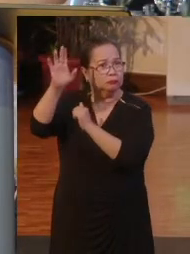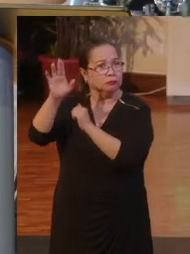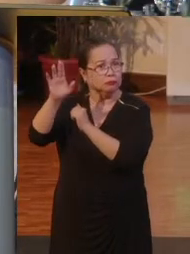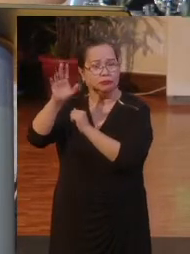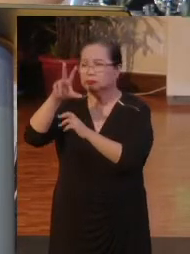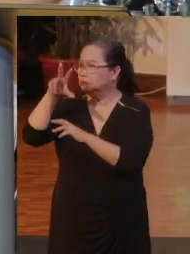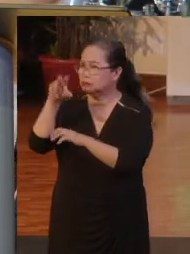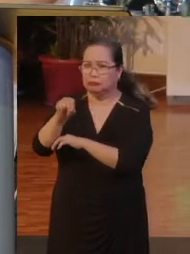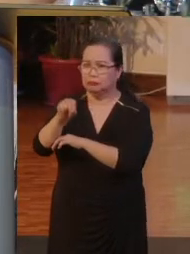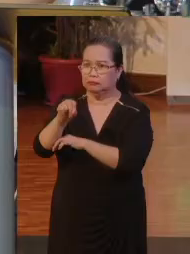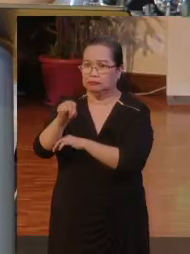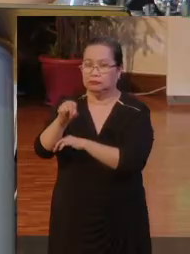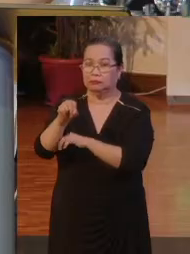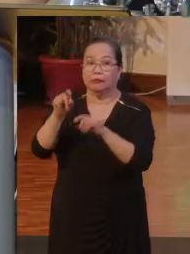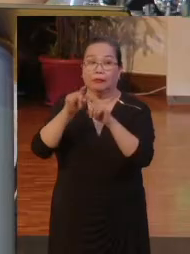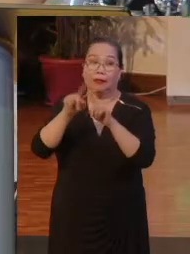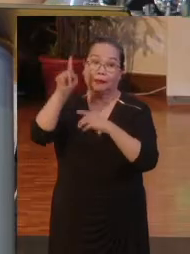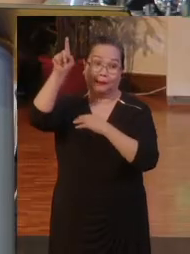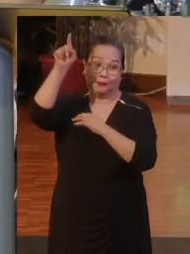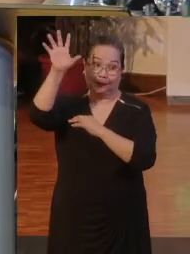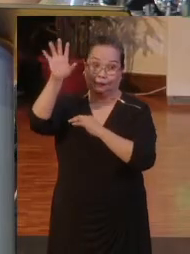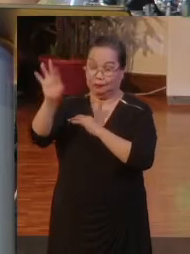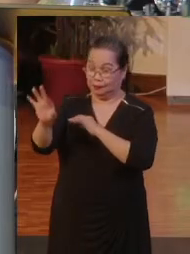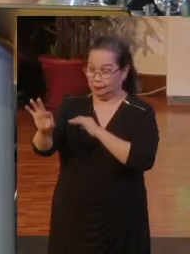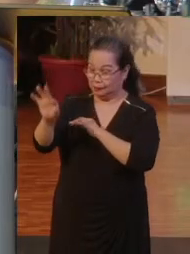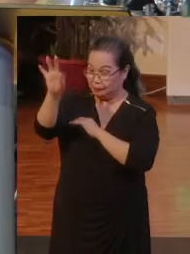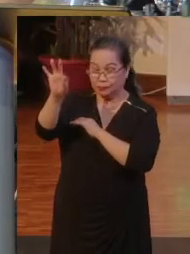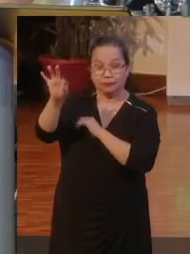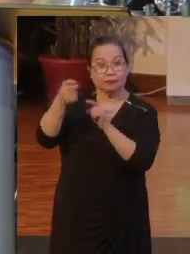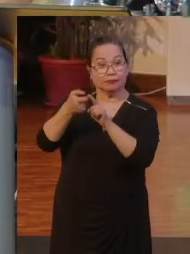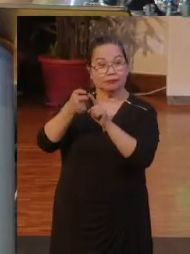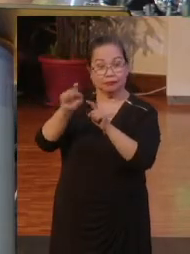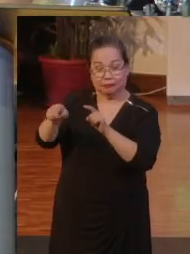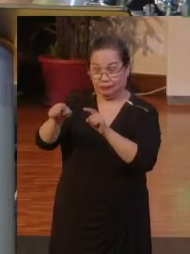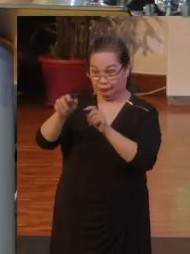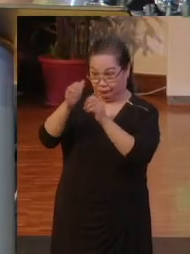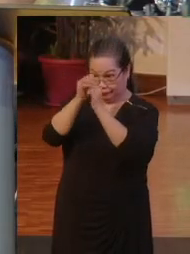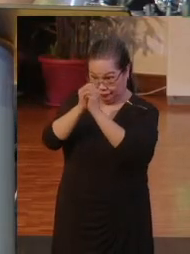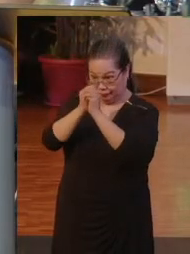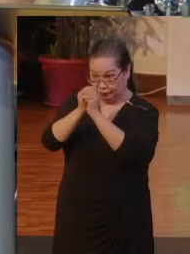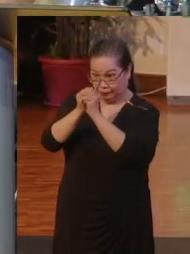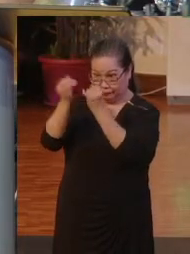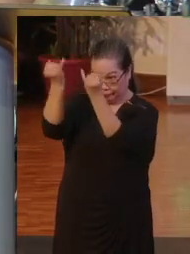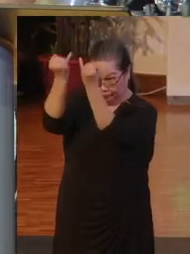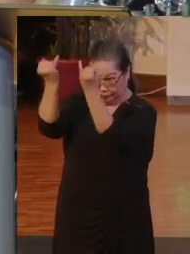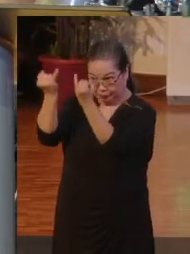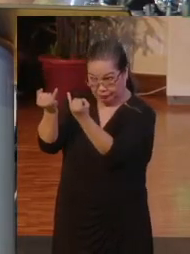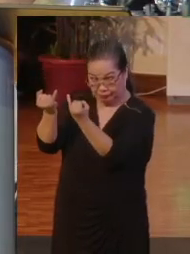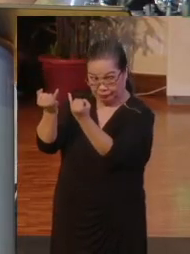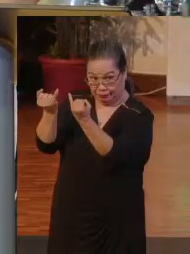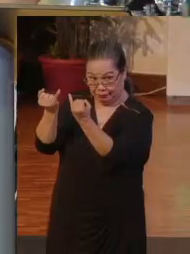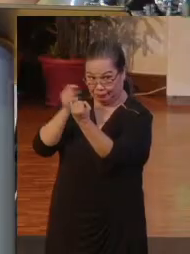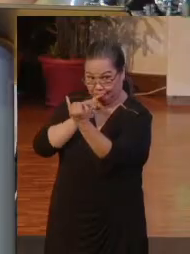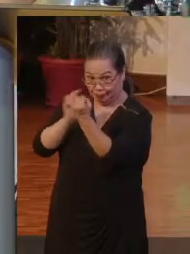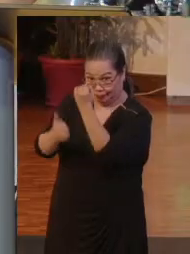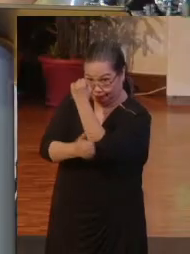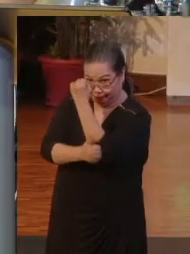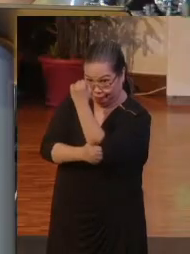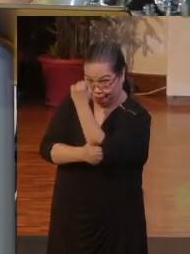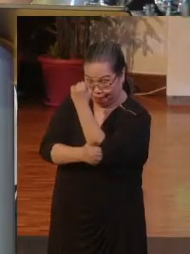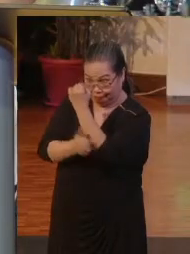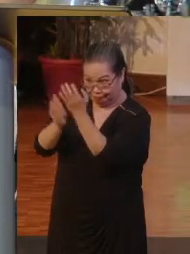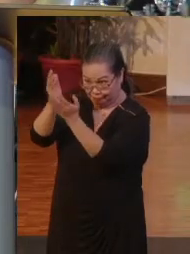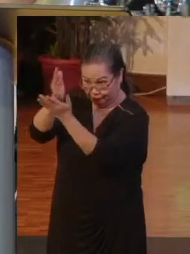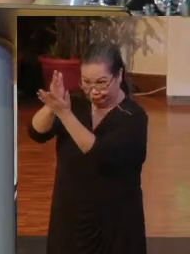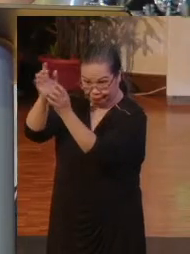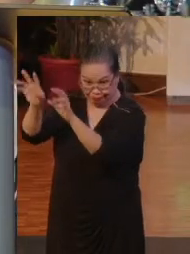Diyos. Ngunit tinawag siya magmula sa kanyang pagsamba sa Diyos-Diyusan upang sumamba at